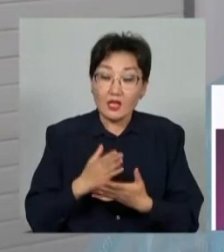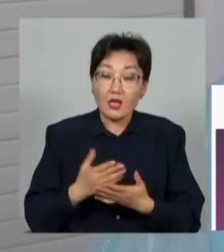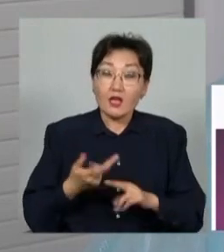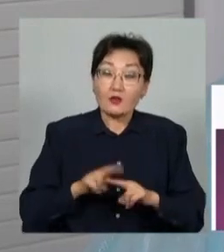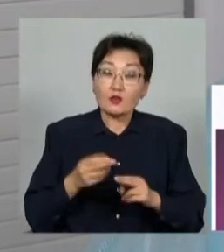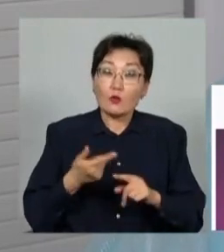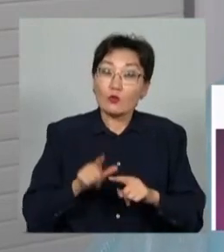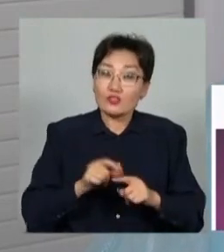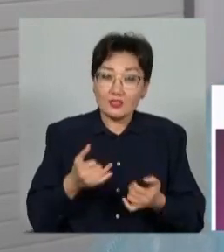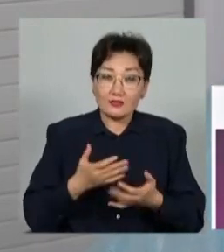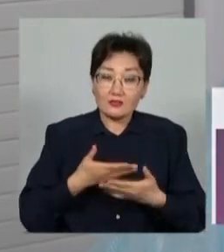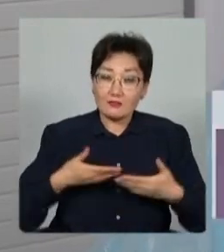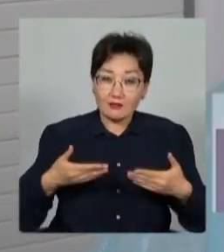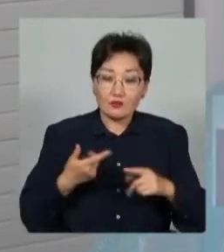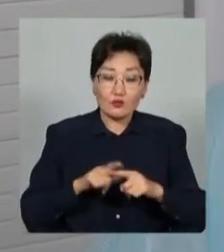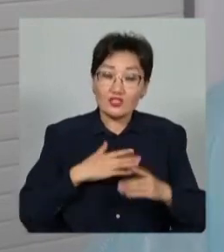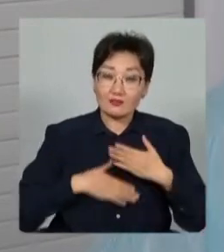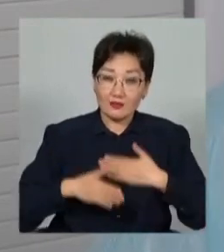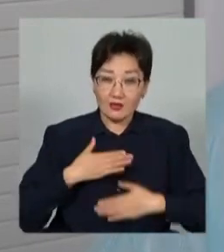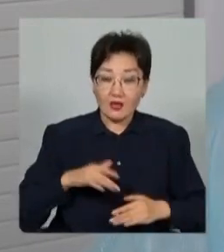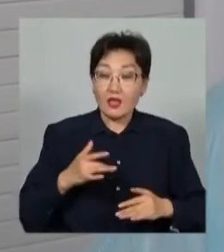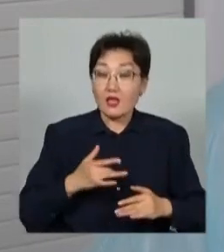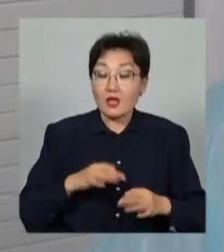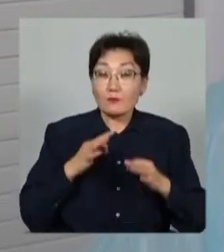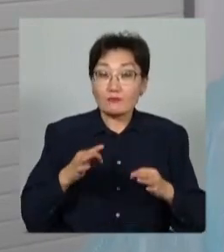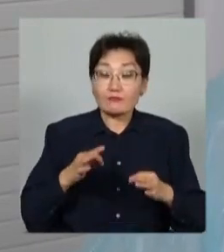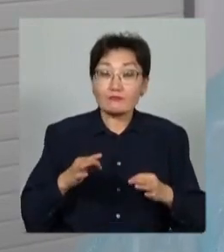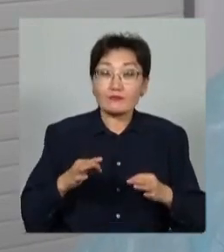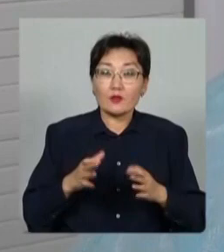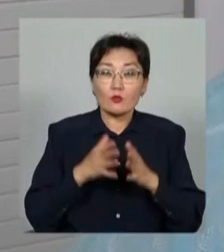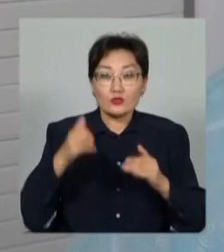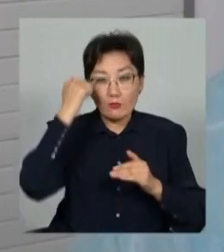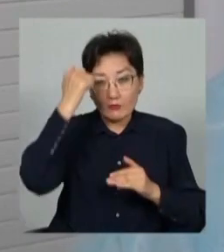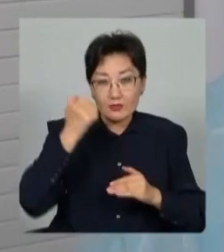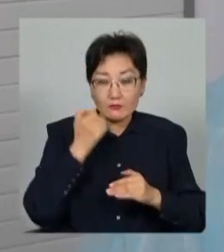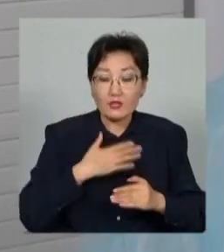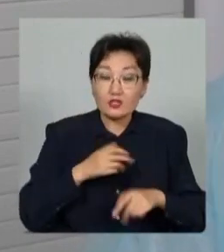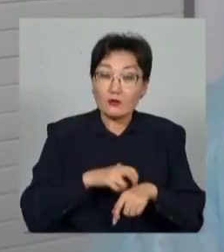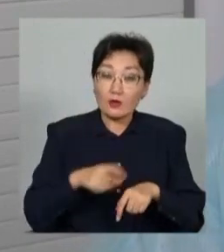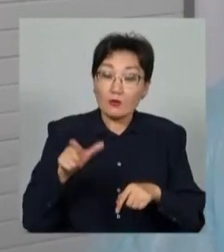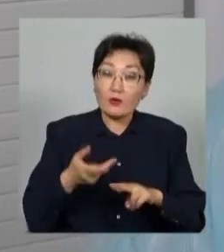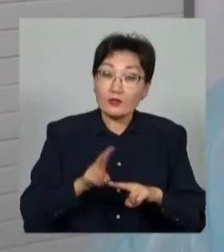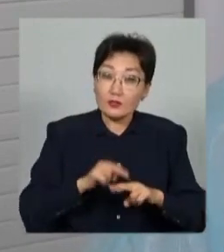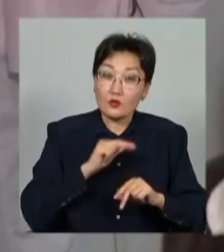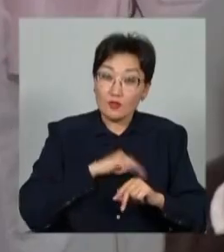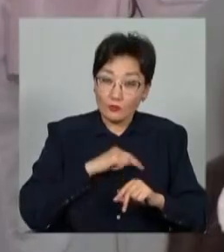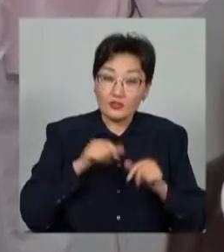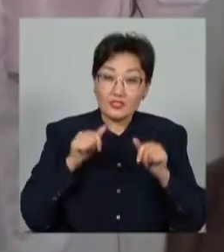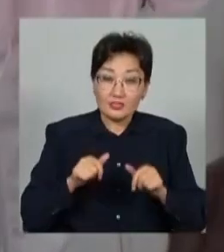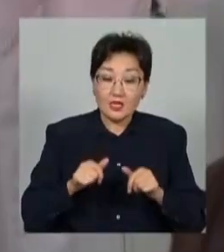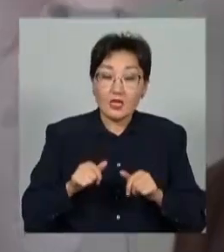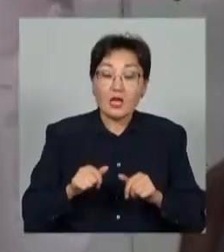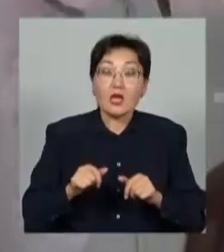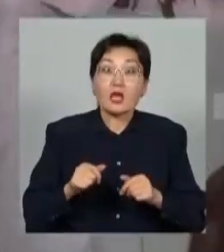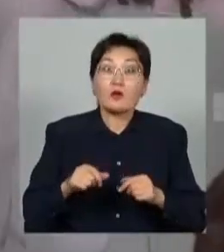очень для нас радостная и наверное скажу безмерную благодарность нашим врачам который работает в этом месте в нужный mesh